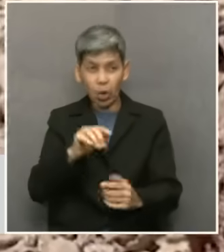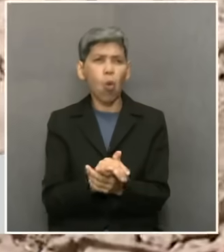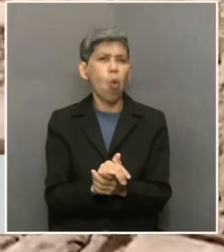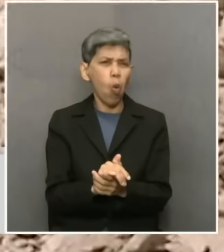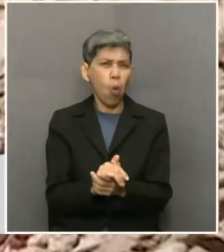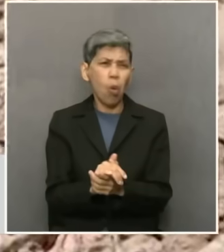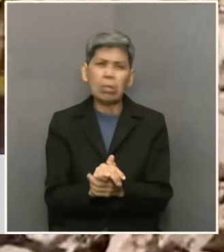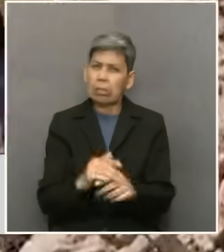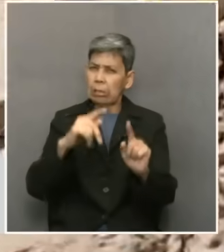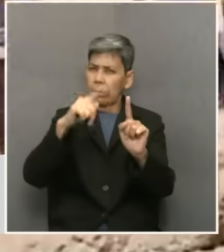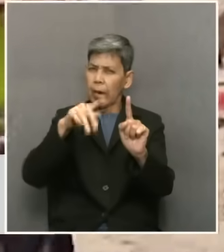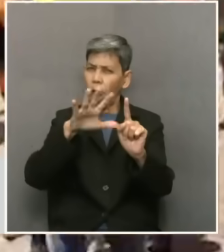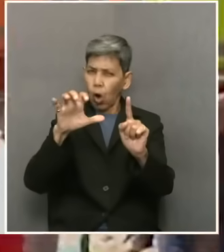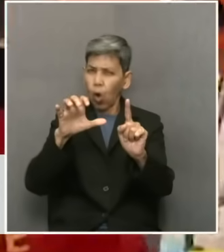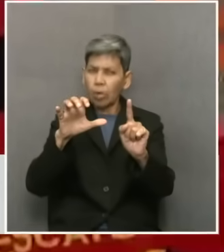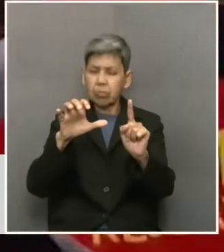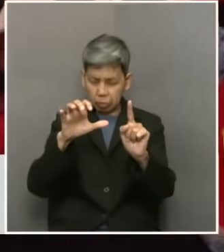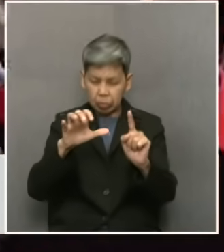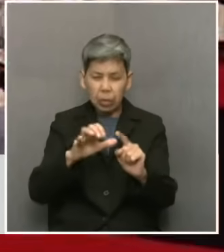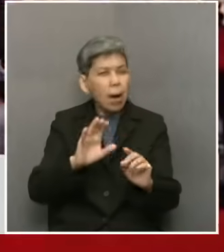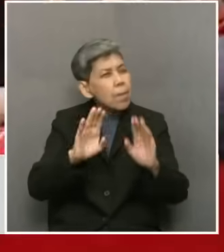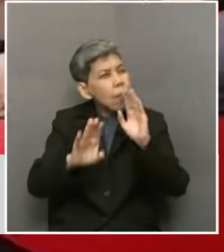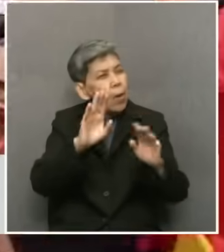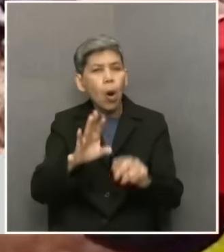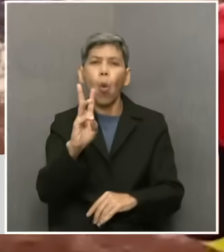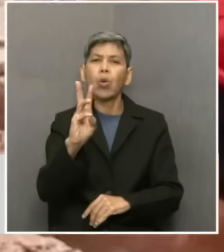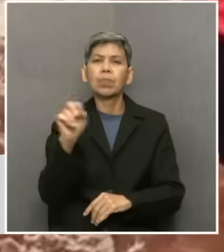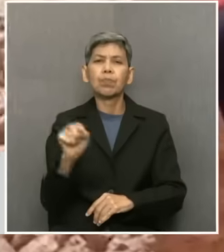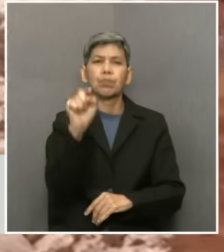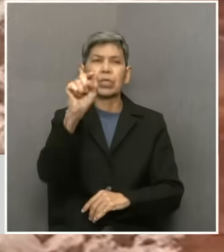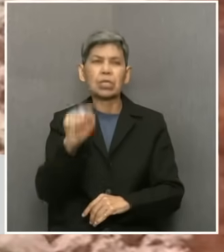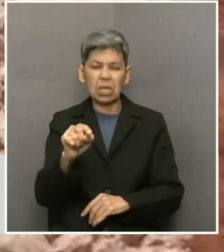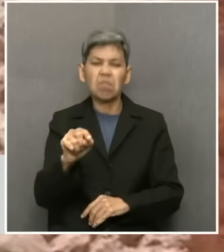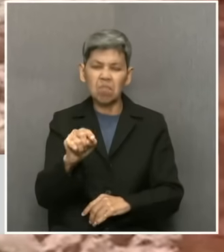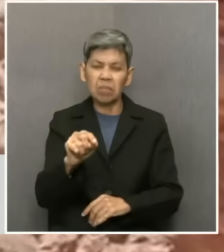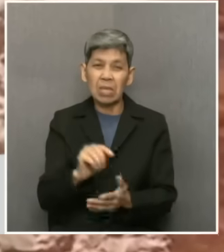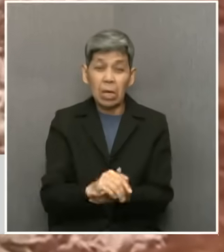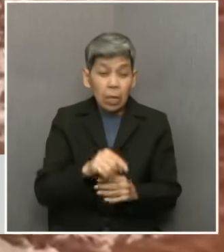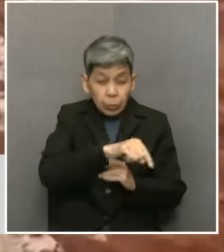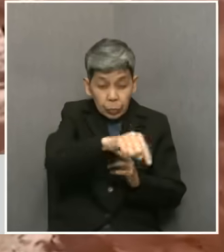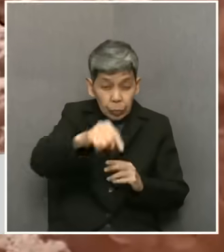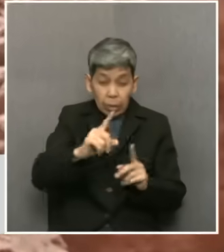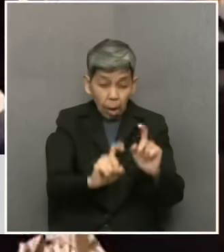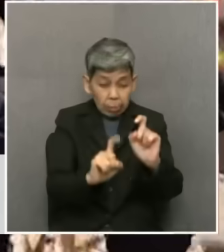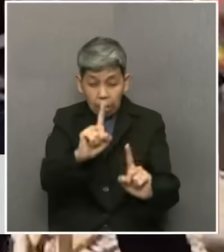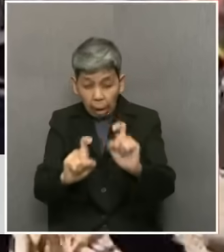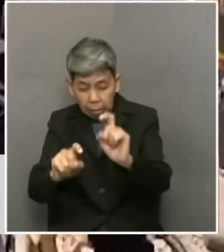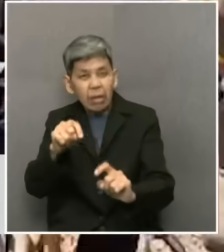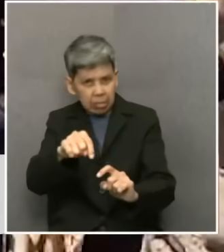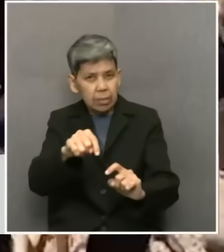งเกือบ 1,500 คนคิดเป็นร้อยละ60หรือว่าเกือบส่วนใหญ่เลยนะครับของผู้เสียชีวิตทั้งหมด